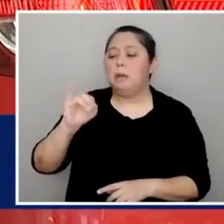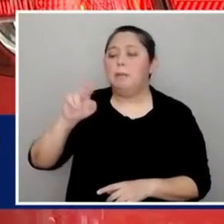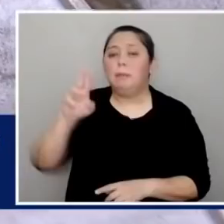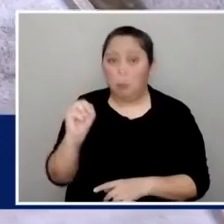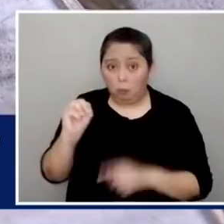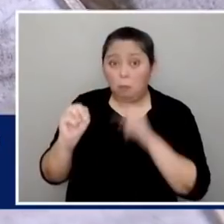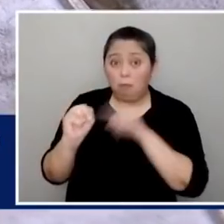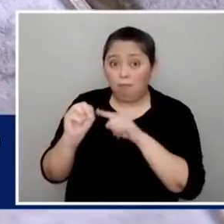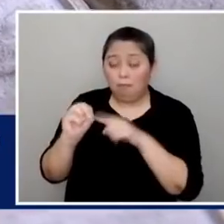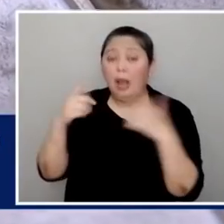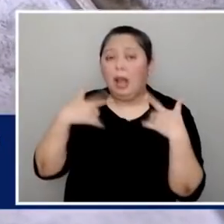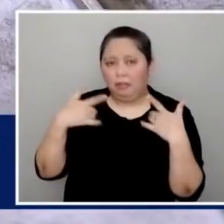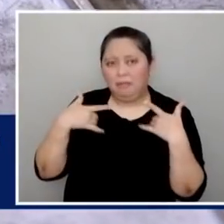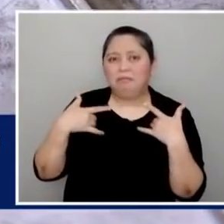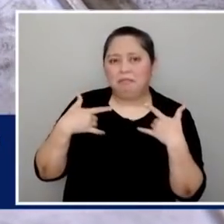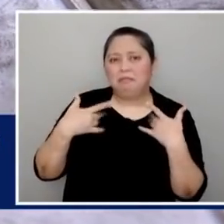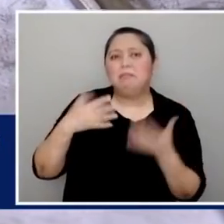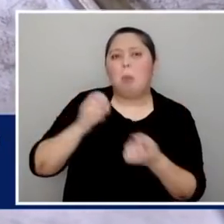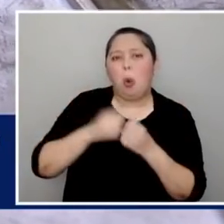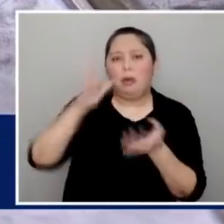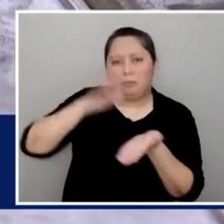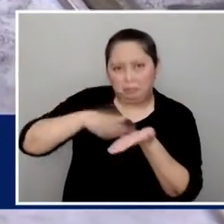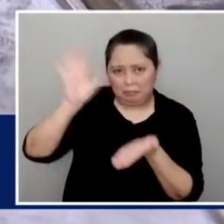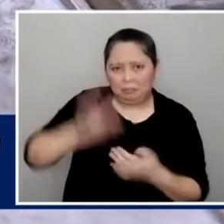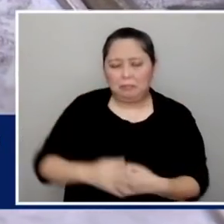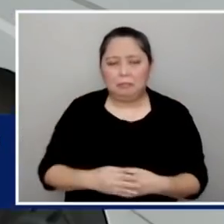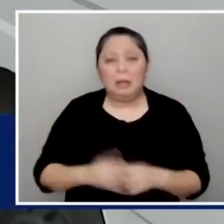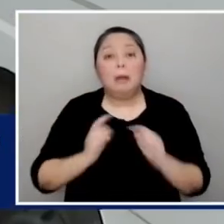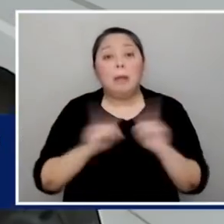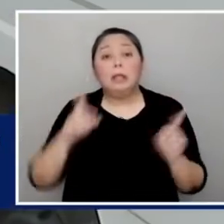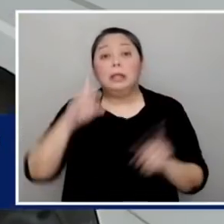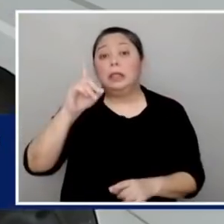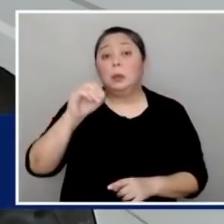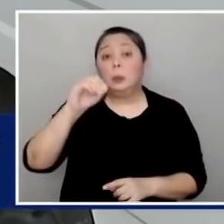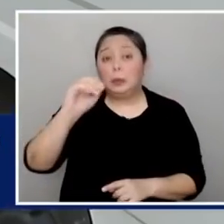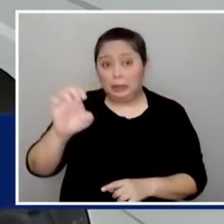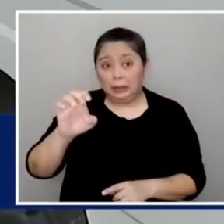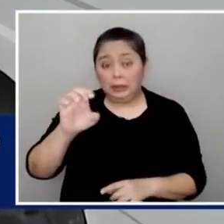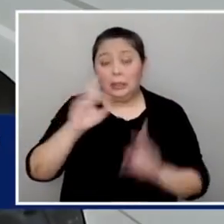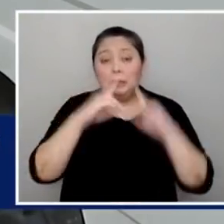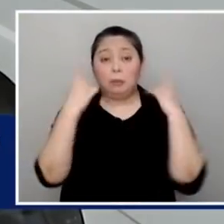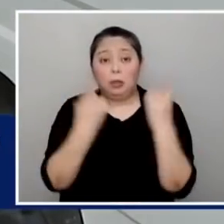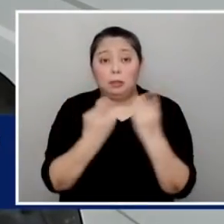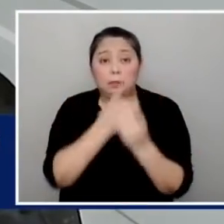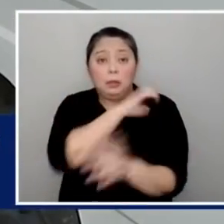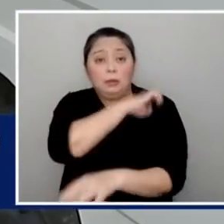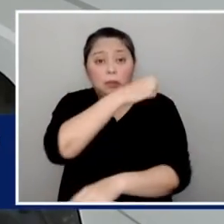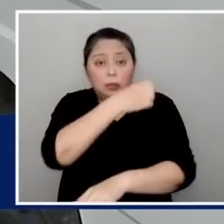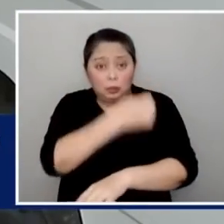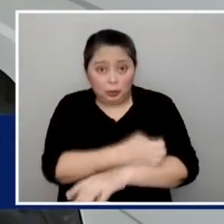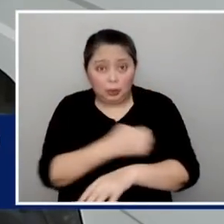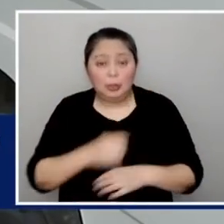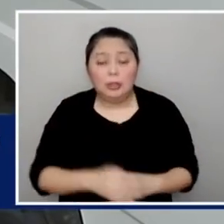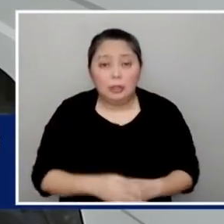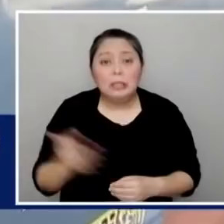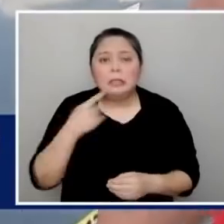gasoline. Wala naman nakikitang problema rito ang DOE dahil marami pa rin naman umano ang gasolinahang nagtitinda